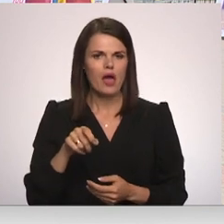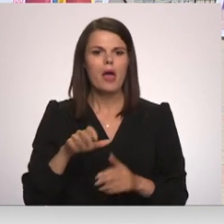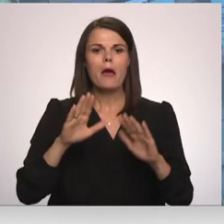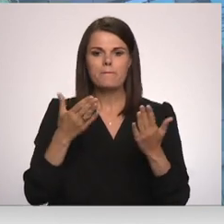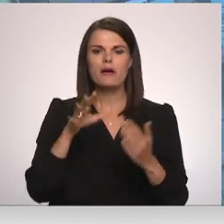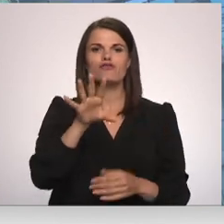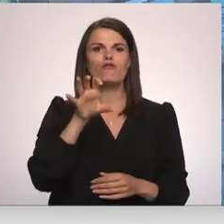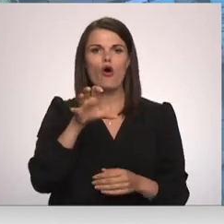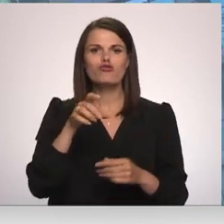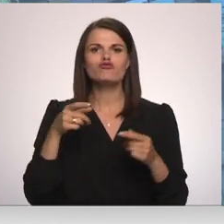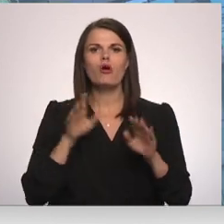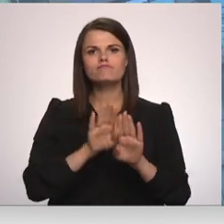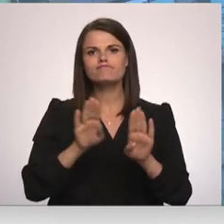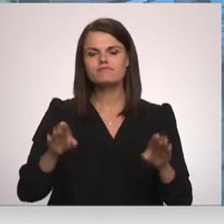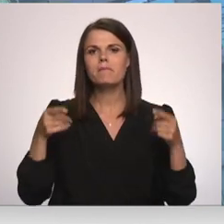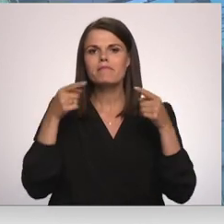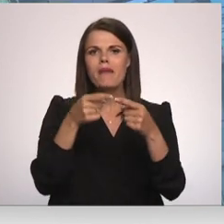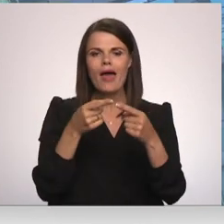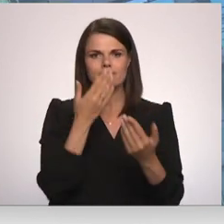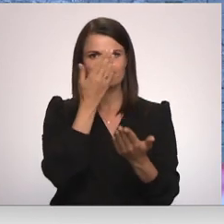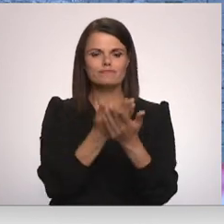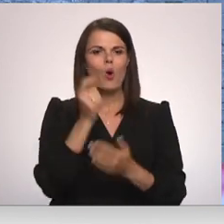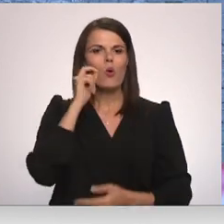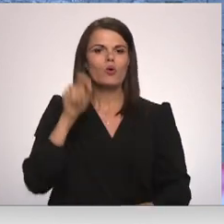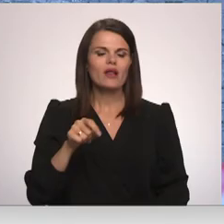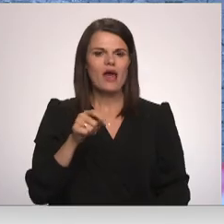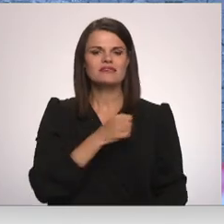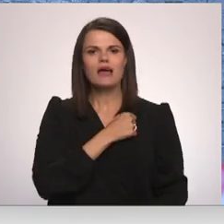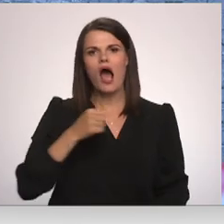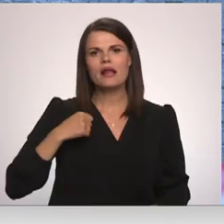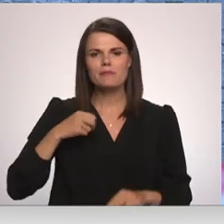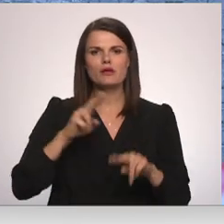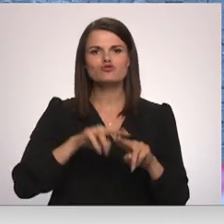fotoizstādes mērķis ir parādīt Ukrainas armijas un valsts iedzīvotāju varonību.